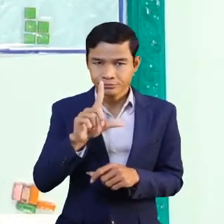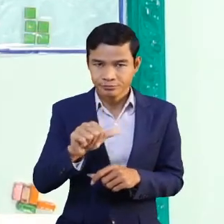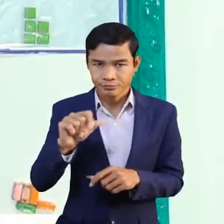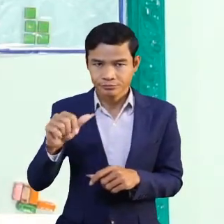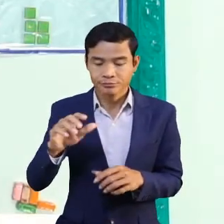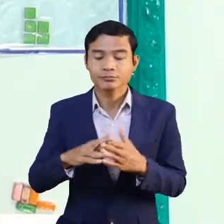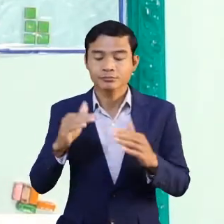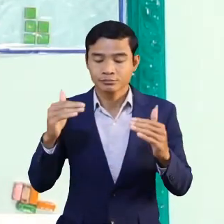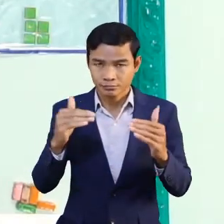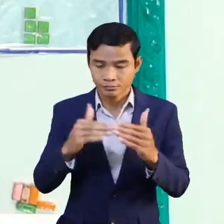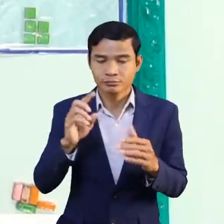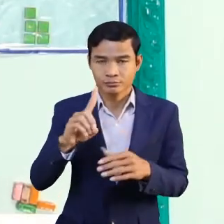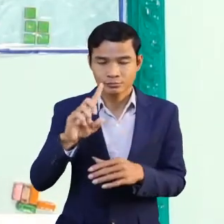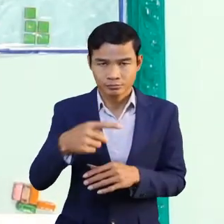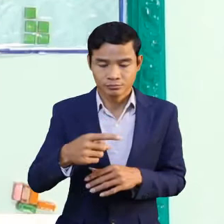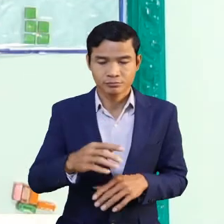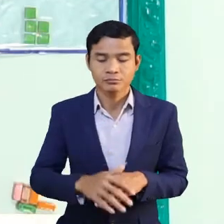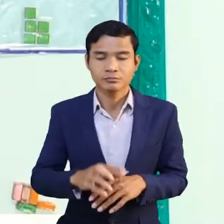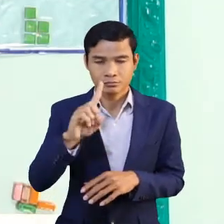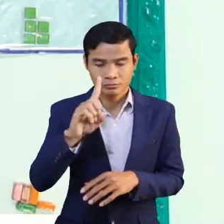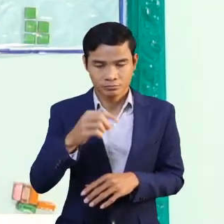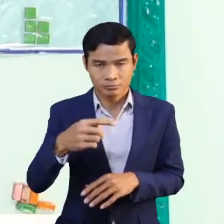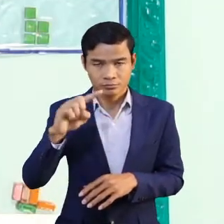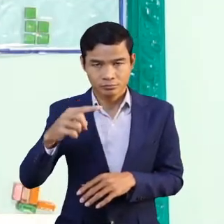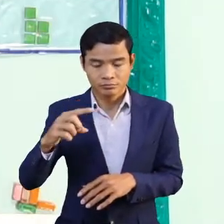1000ណាកូនអញ្ចឹងអ្នកគ្រូបដូរចេញចា